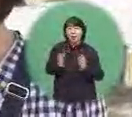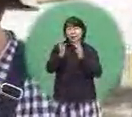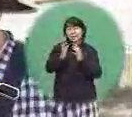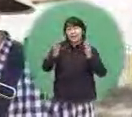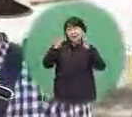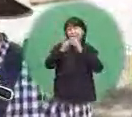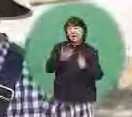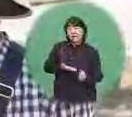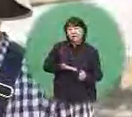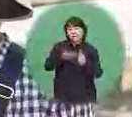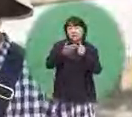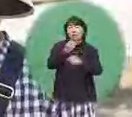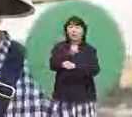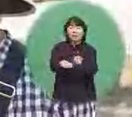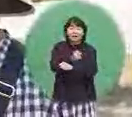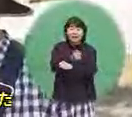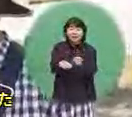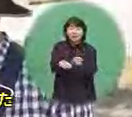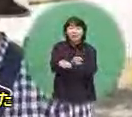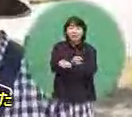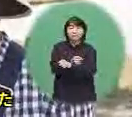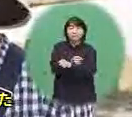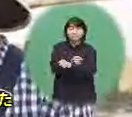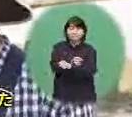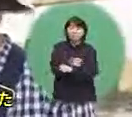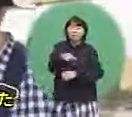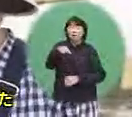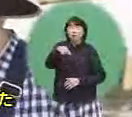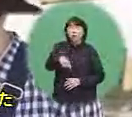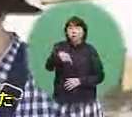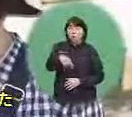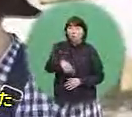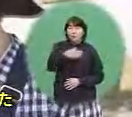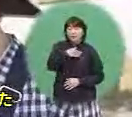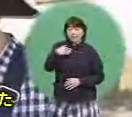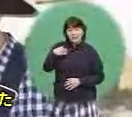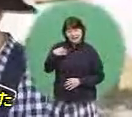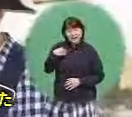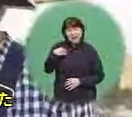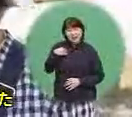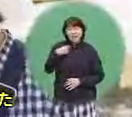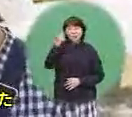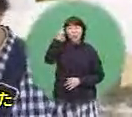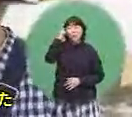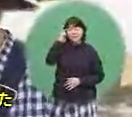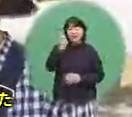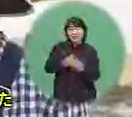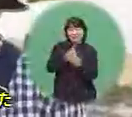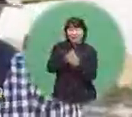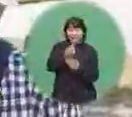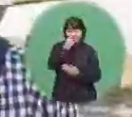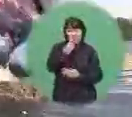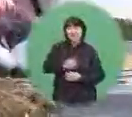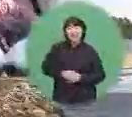変で、ちょっとそういう機会もなかったので、いい機会になればと思って参加しました